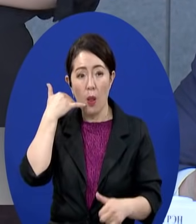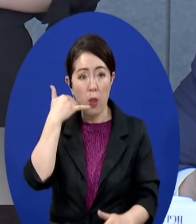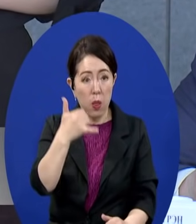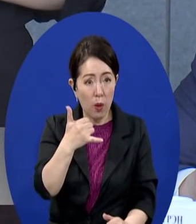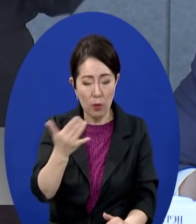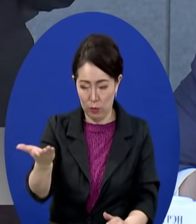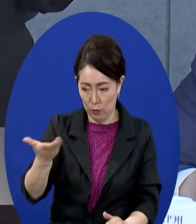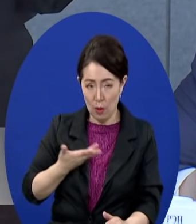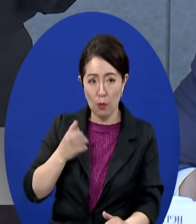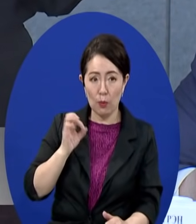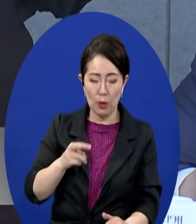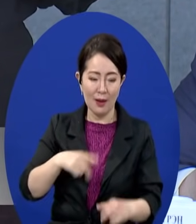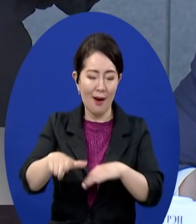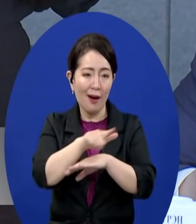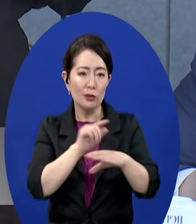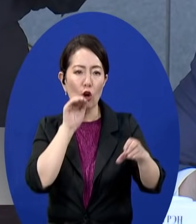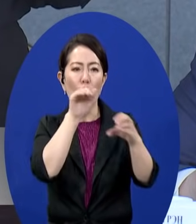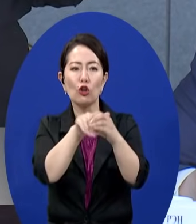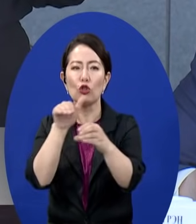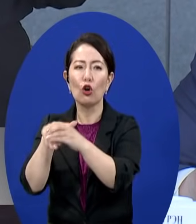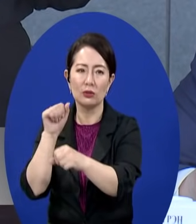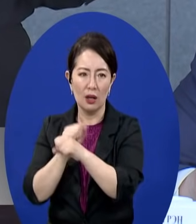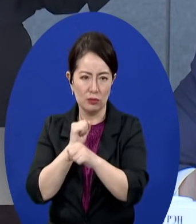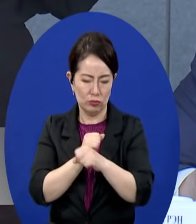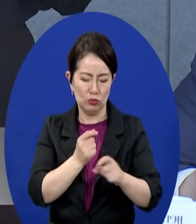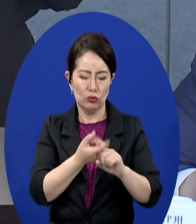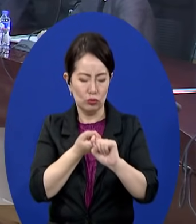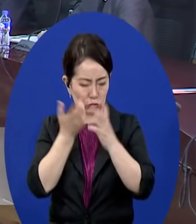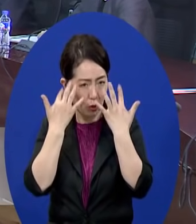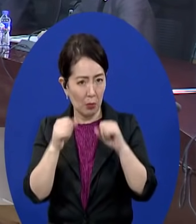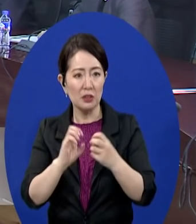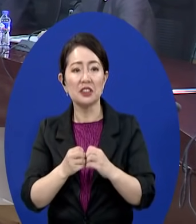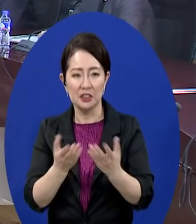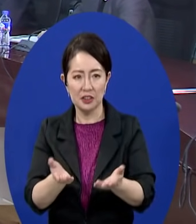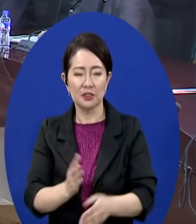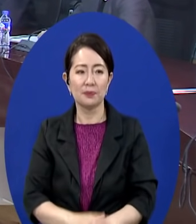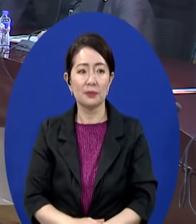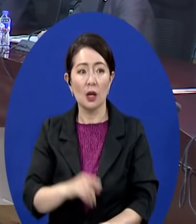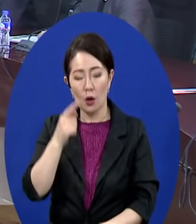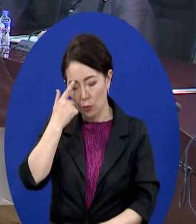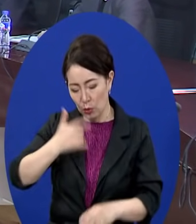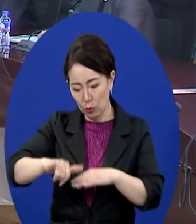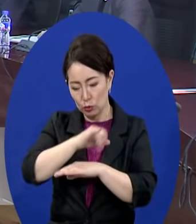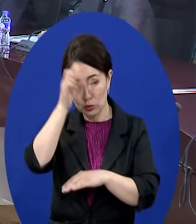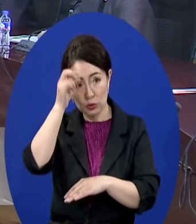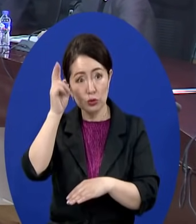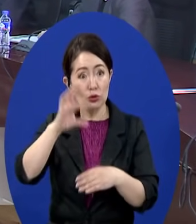бүс нутгийнхаа хэмжээнд болоод хурц үйлчлэх зохион байгуулалт болоод хийсэн. Энэ жилийн Монгол улсын ерөнхийлөгчийн сонгуульд